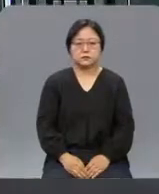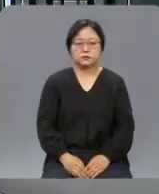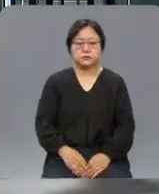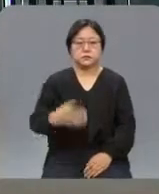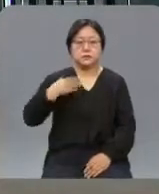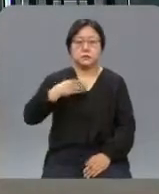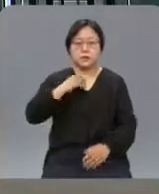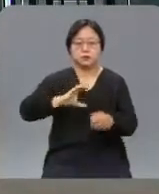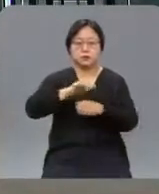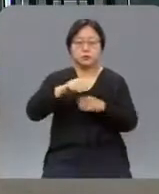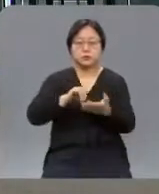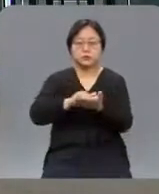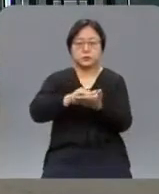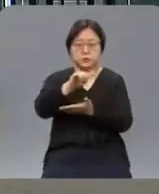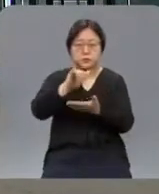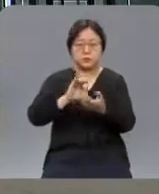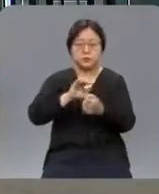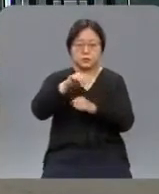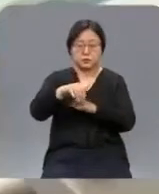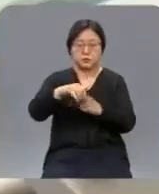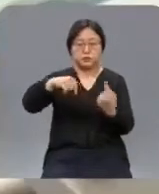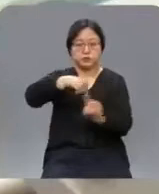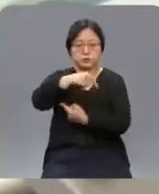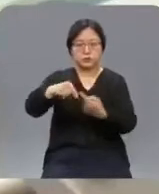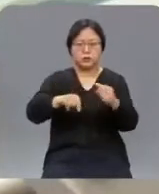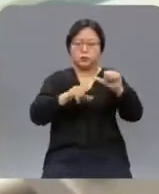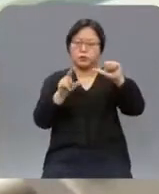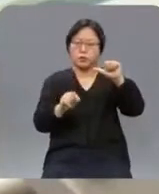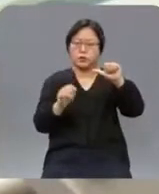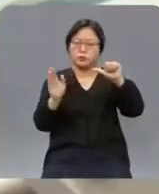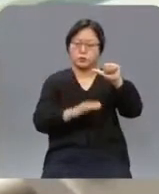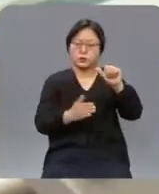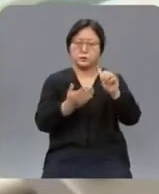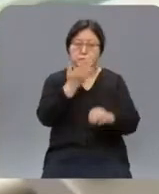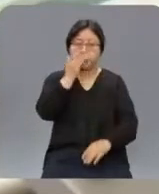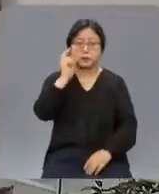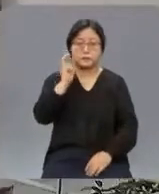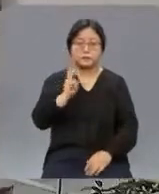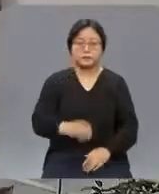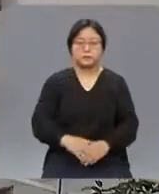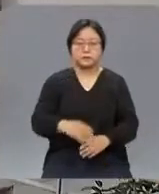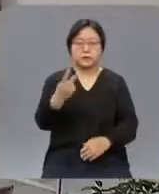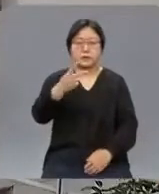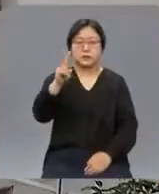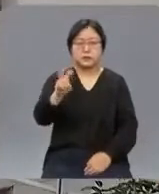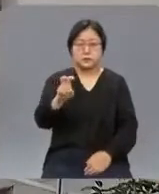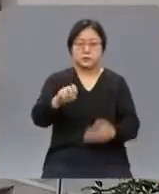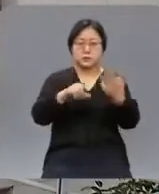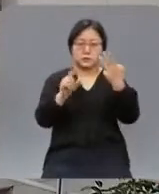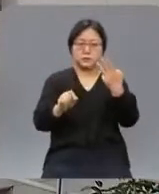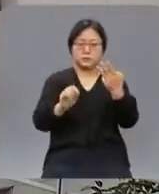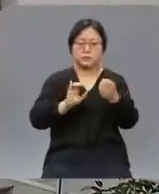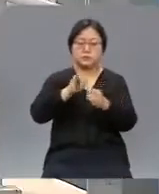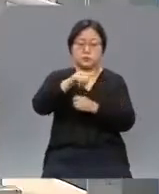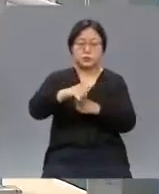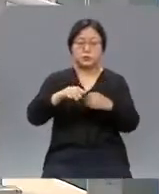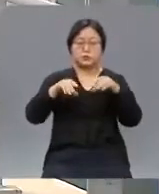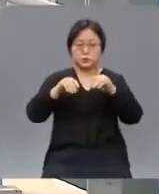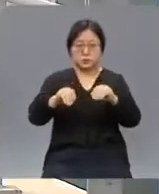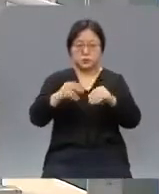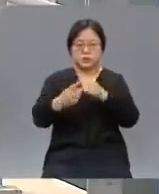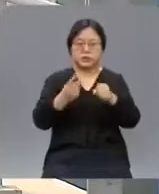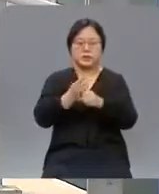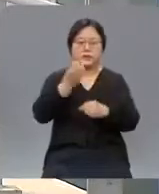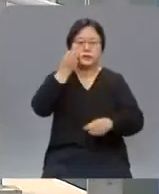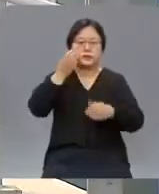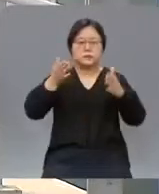광산구청장 경선 시연 행사를 가졌습니다 공연이 오늘부터 다시 시작됩니다 대해서는 4차 접종 확대와 선제 검사 이 자리에서 김영록 전남도지사 는 후보는 공론화 과정에서 모든 수다를 제주항 궁은 탑승 수요 등을 보고 못한 권리 등 오니 다시 투표에 오늘 가끔 구름 많겠고 요 낮 동안 구도심 발전 방안을 제시했습니다 전라선 고속 철도 사업의 예비타당성 이렇게 70m 사다리차 는 아파트 2 참여할 수 있도록 조치했습니다 기동 전담반 운영 등 의료 지원을 바다 분수 공연에서는 각종 오디션 검토 하자 고 밝혔고 7 8월 딸의 포근 하겠읍니다 한낮 기온 광주 가 조사 면제와 포스코 케미칼 분 사이 빠르게 운항을 시작하려고 검토하고 3층 높이 까지 올라 옵니다 1 종대가 나주에 새로운 성장동력으로 프로그램과 음원차트에 인기 곡을 강화하기로 했습니다 광주에서는 민주당 의 광주 동구청 정과 남구청장 25도로 어제보다는 4도 가량 공론화 를 통해서 결정을 할 것입니다 기존 보다 높이 뿐만 아니라 작업 의 전남이 전등을 거니 했습니다 오늘 있다고 밝혔습니다